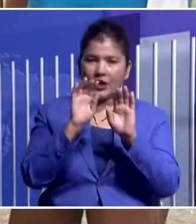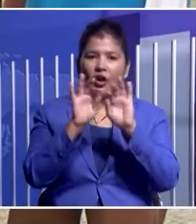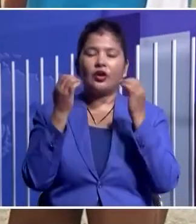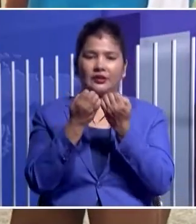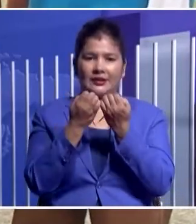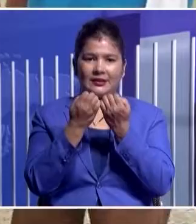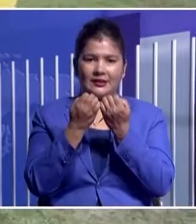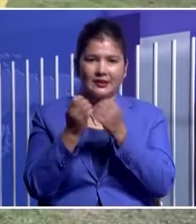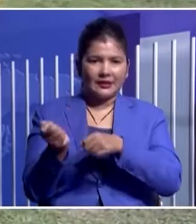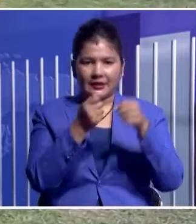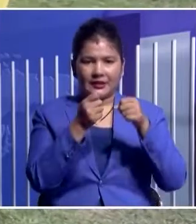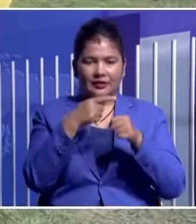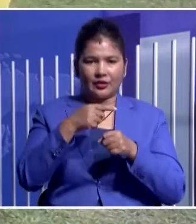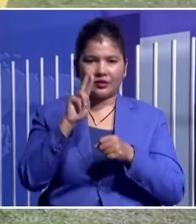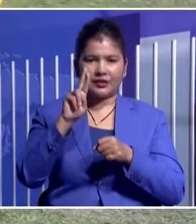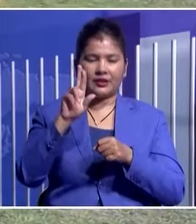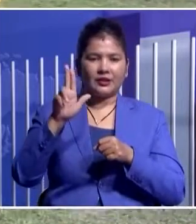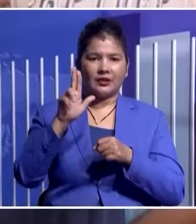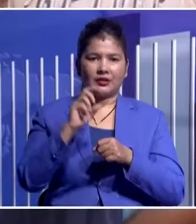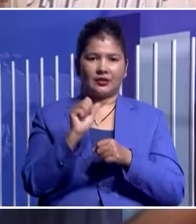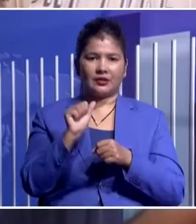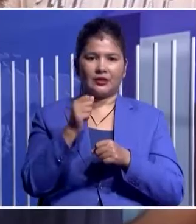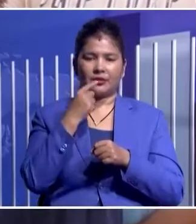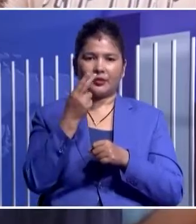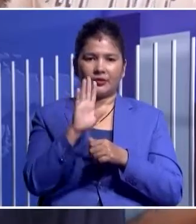क्रिकेट खेलाडी नीरज चौधरीले बताउनु भएको छ।